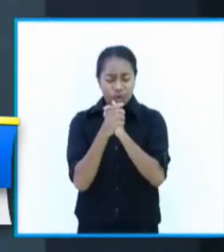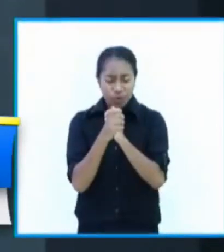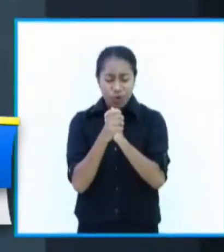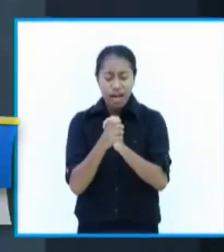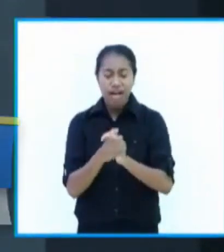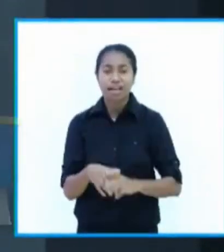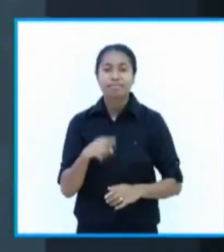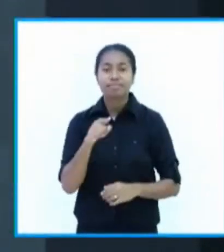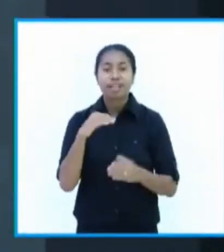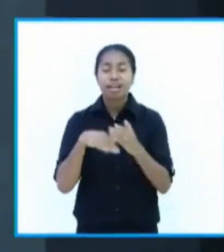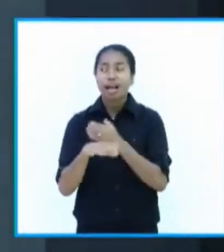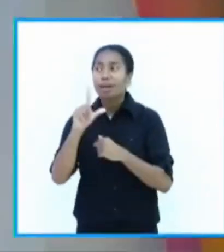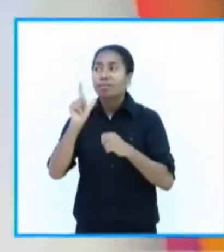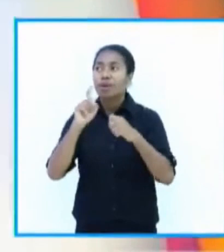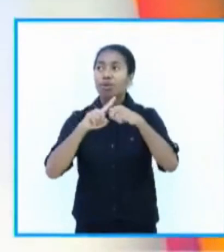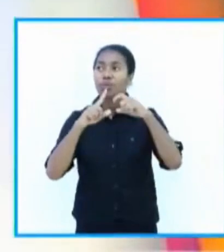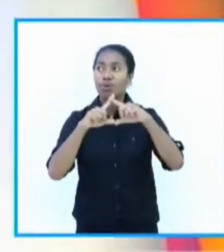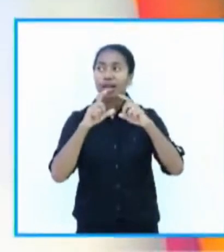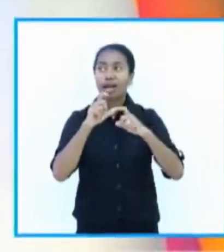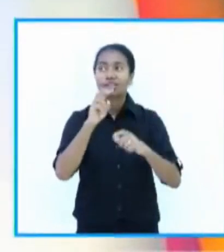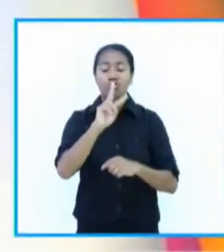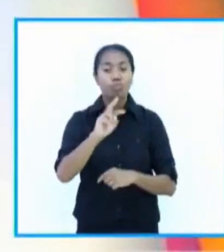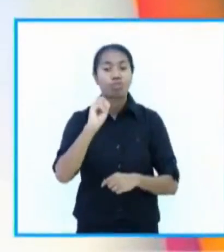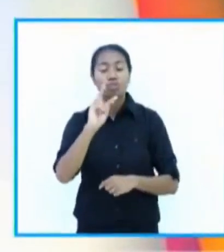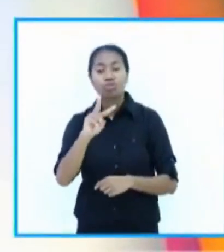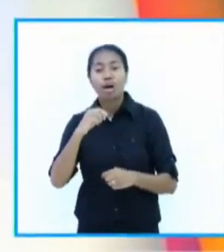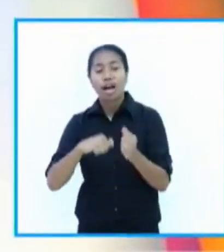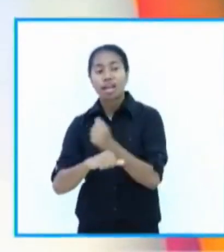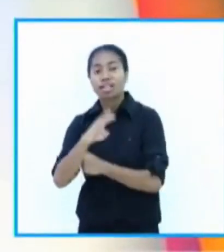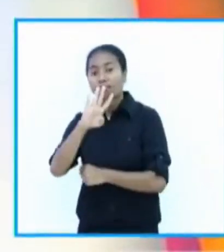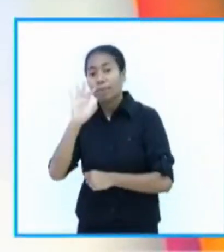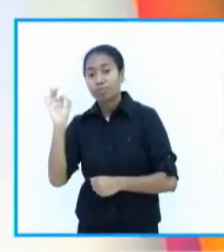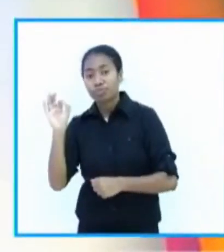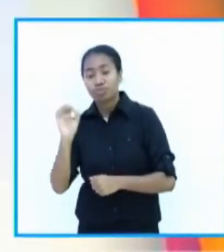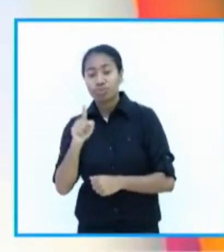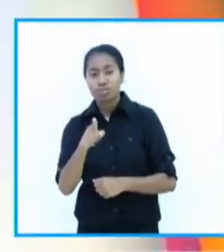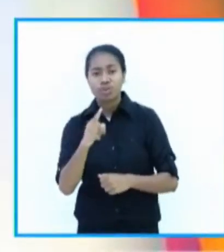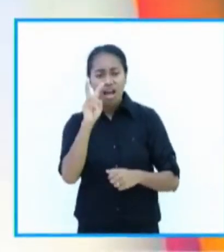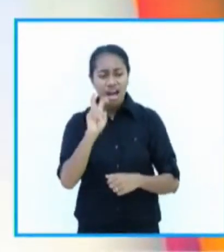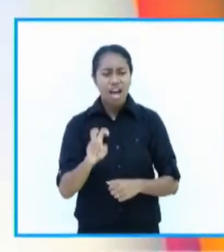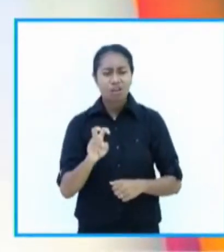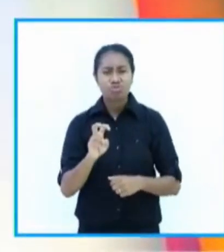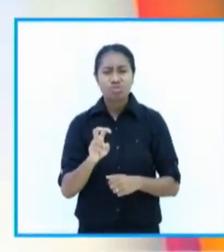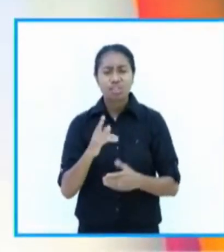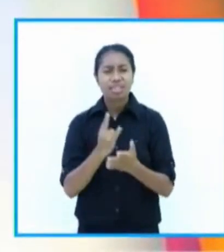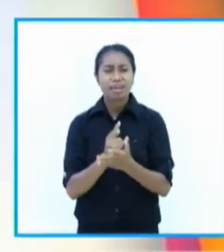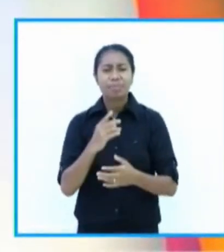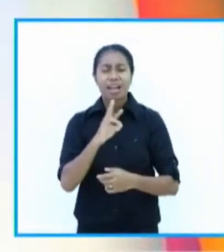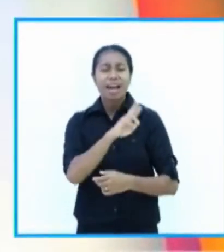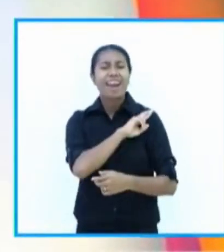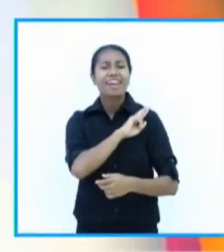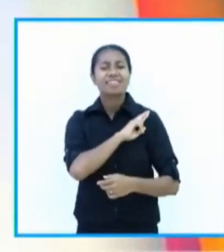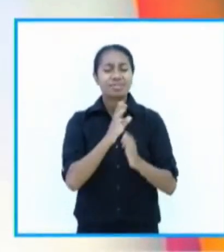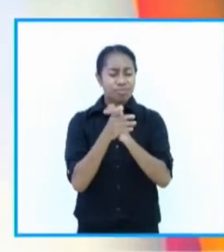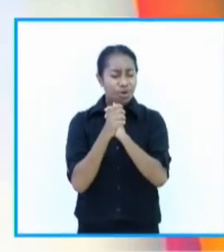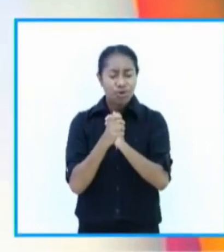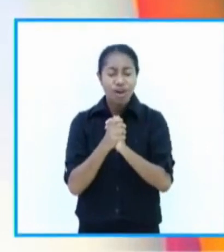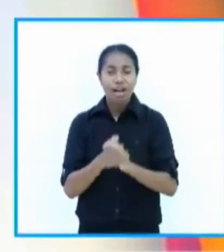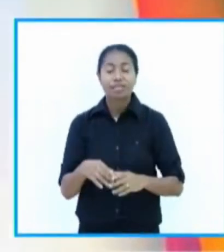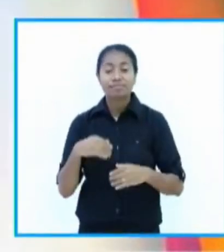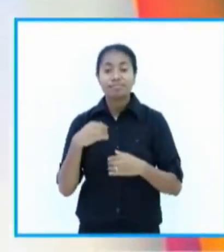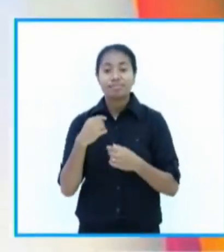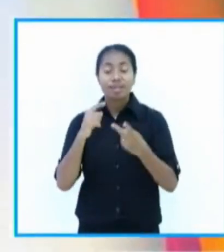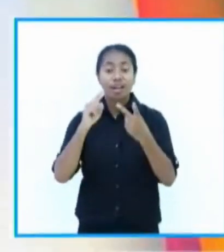Lukas 2040 Berdoalah supaya kamu jangan jatuh ke dalam pencobaan itu rajin